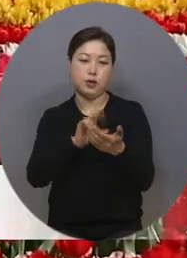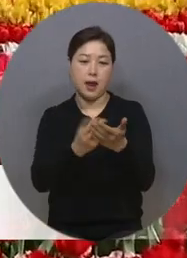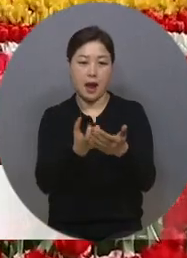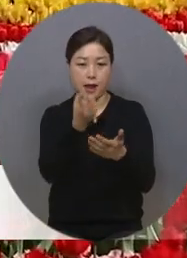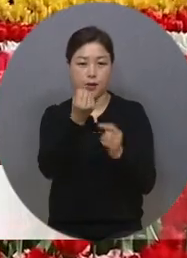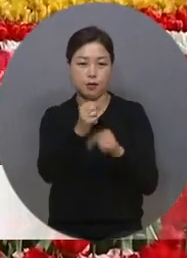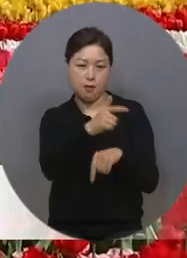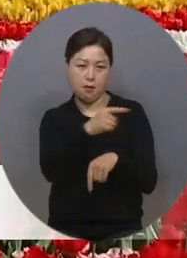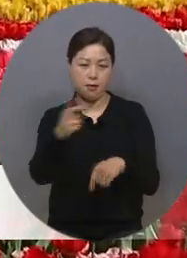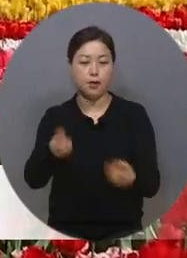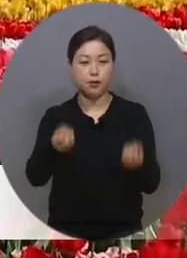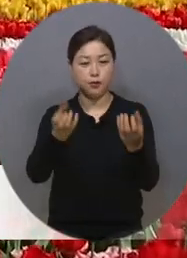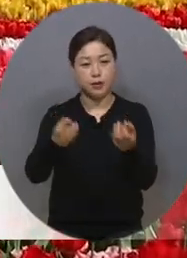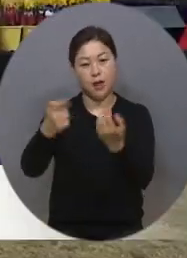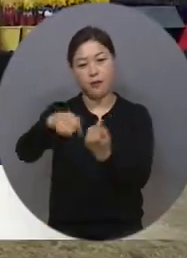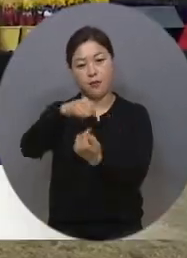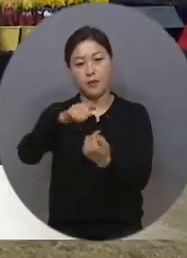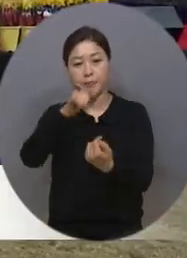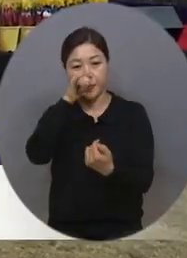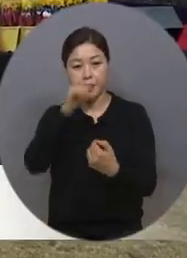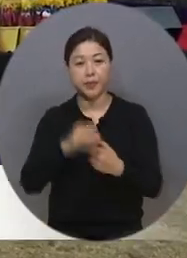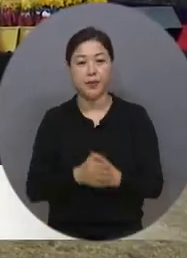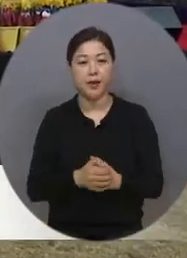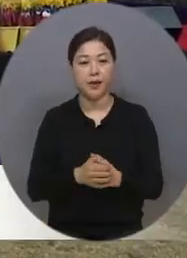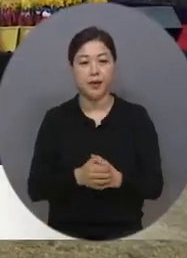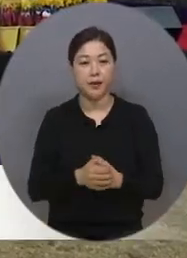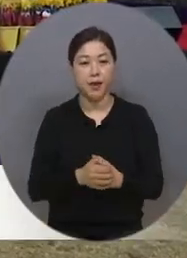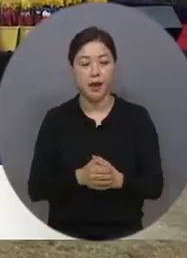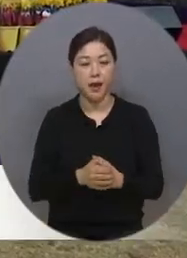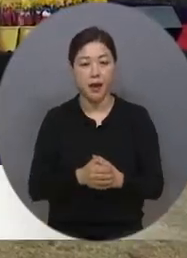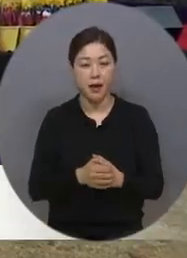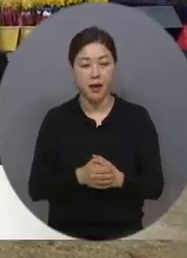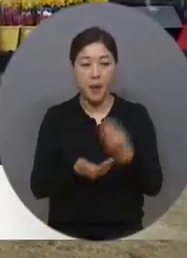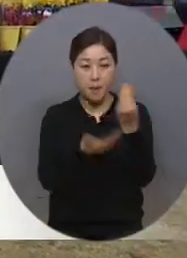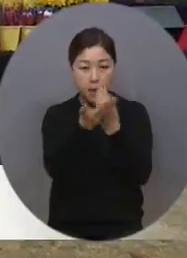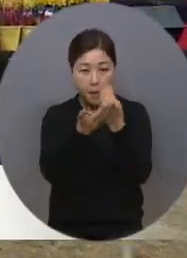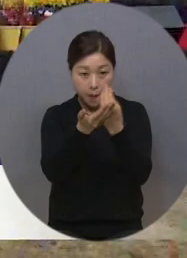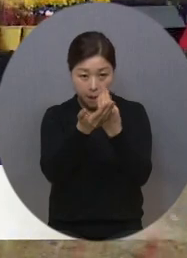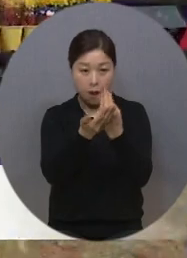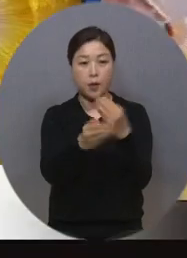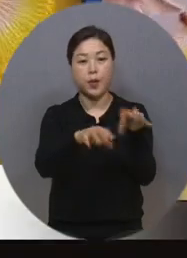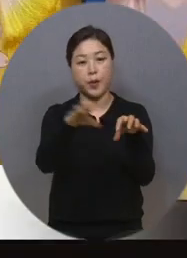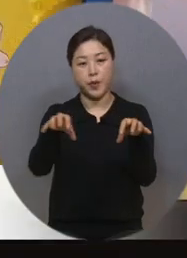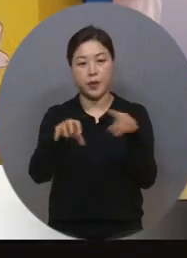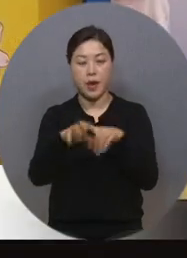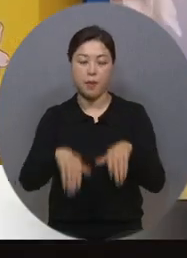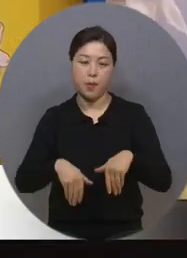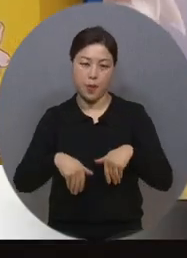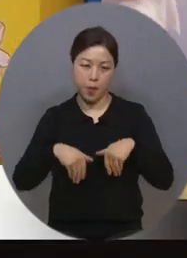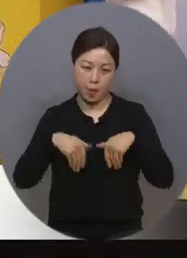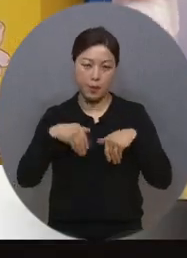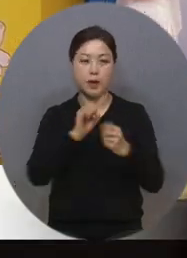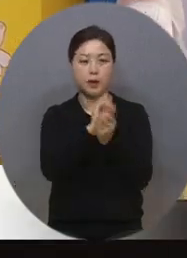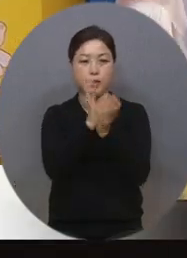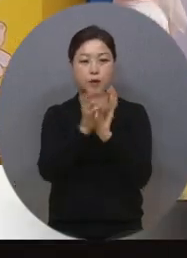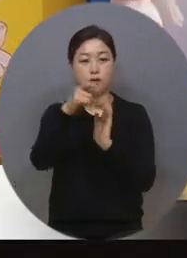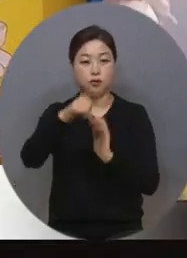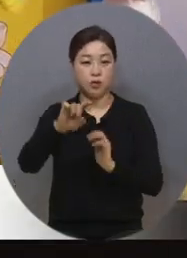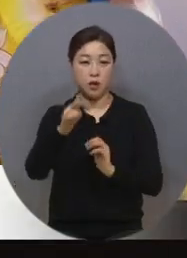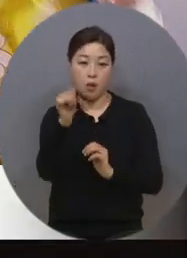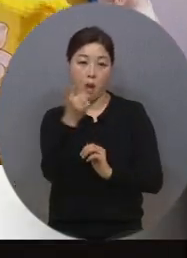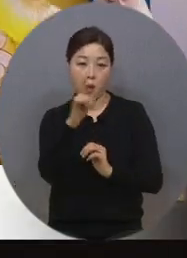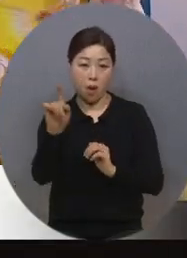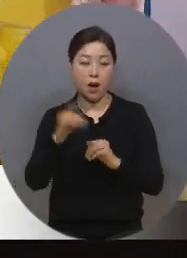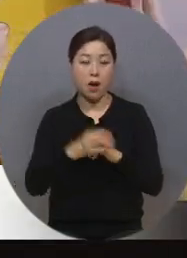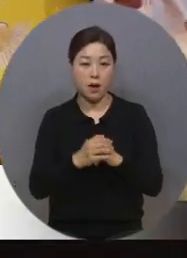다양한 축제를 운영합니다. 지도읍 선도에서는 봄의 전령 수선화 축제가 지난달 29일부터 오는